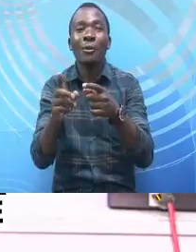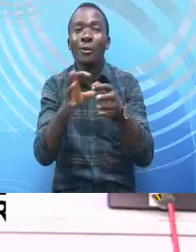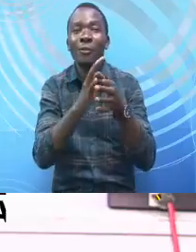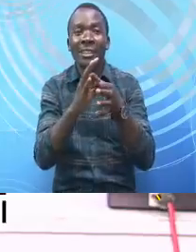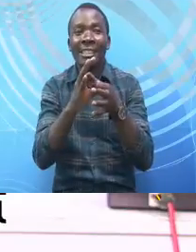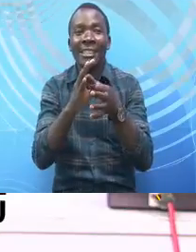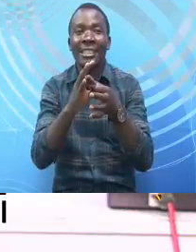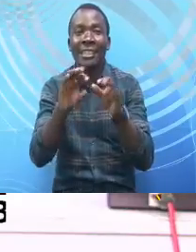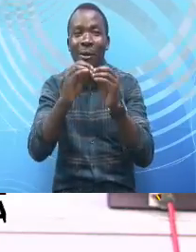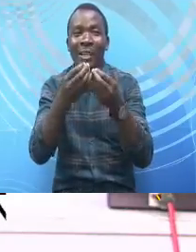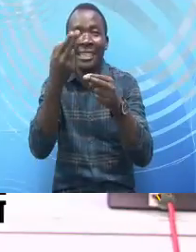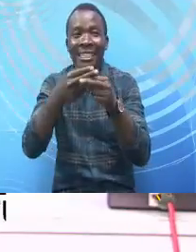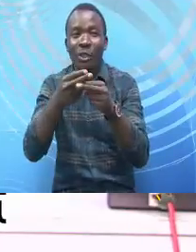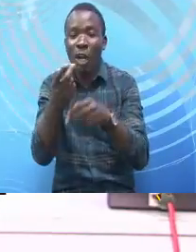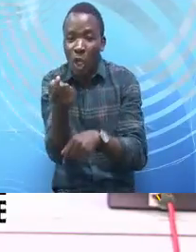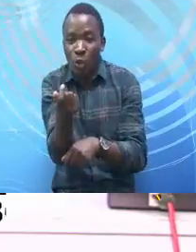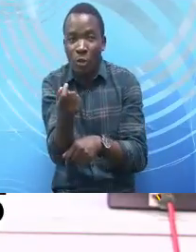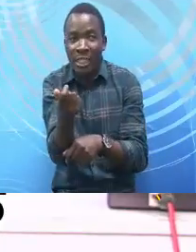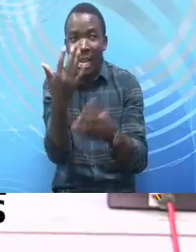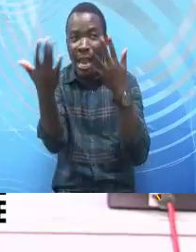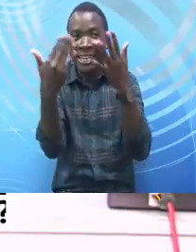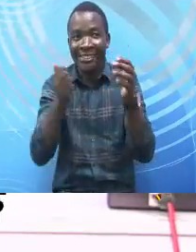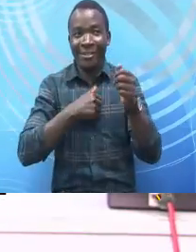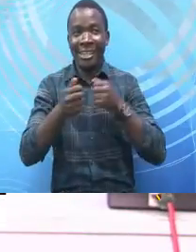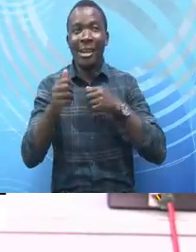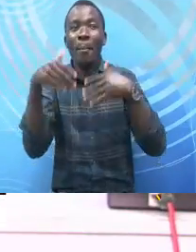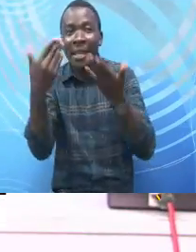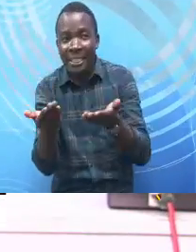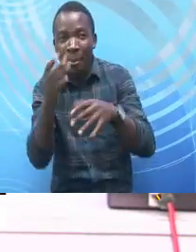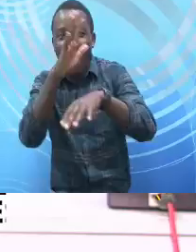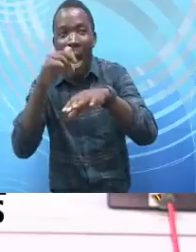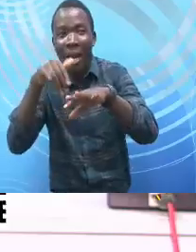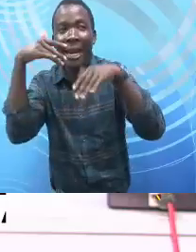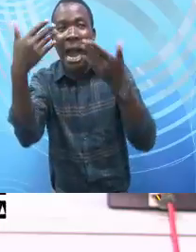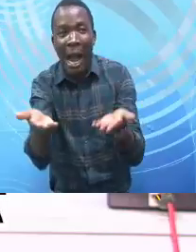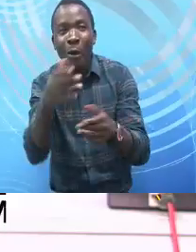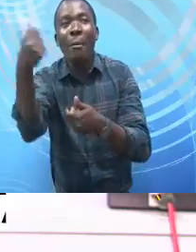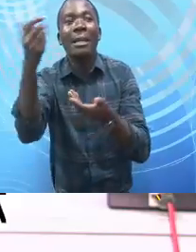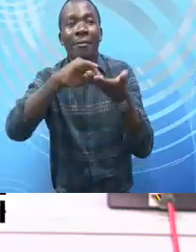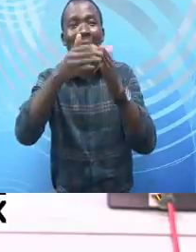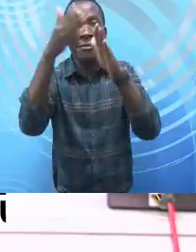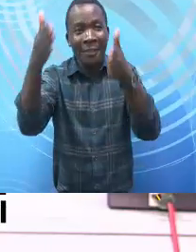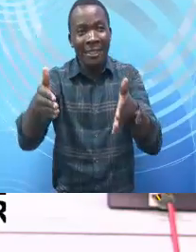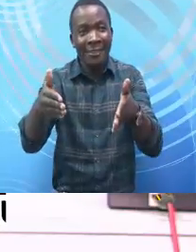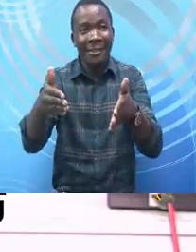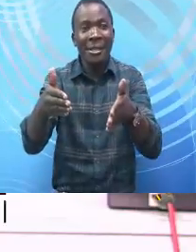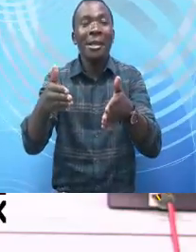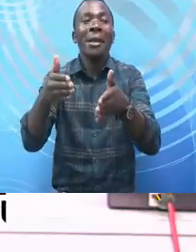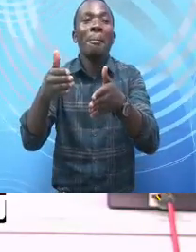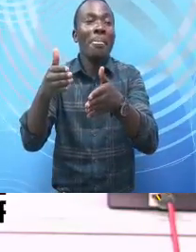Rwanda umuhamagara gute abandi bantu bafatanye ibikorwa kugira ngo nabo batume amakuru batume ubumenyi